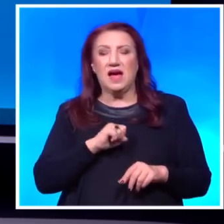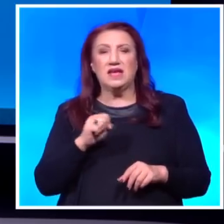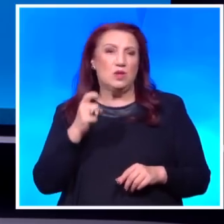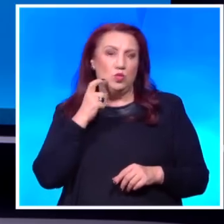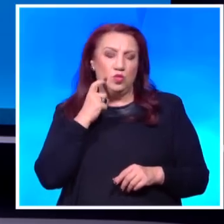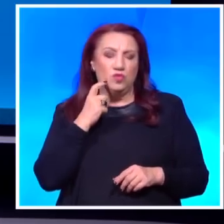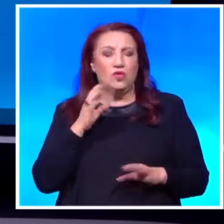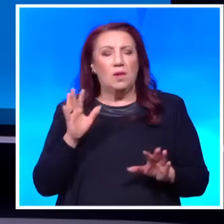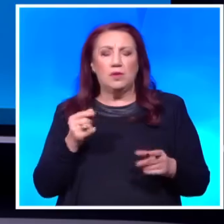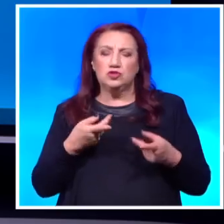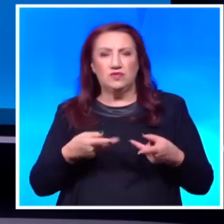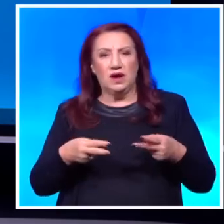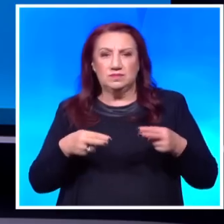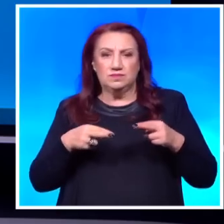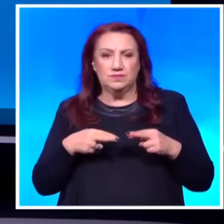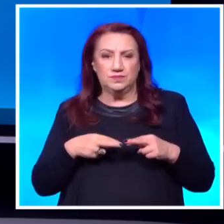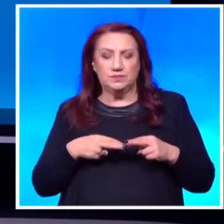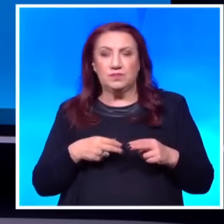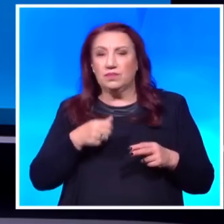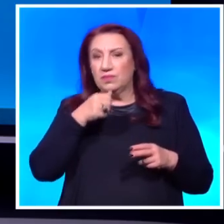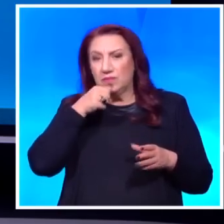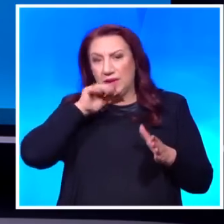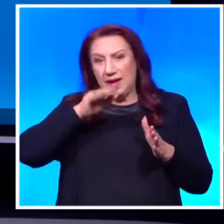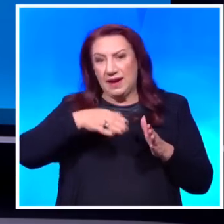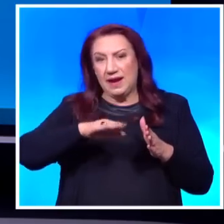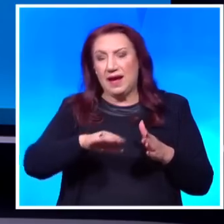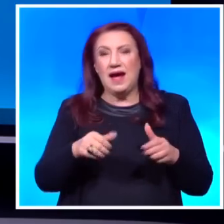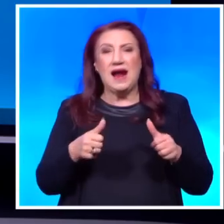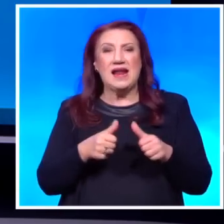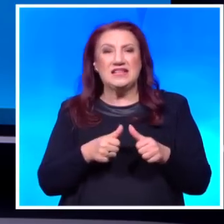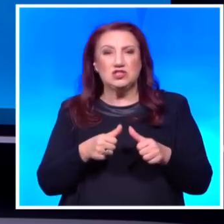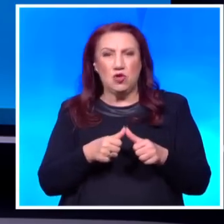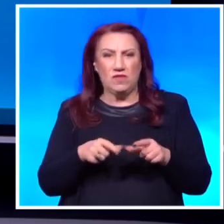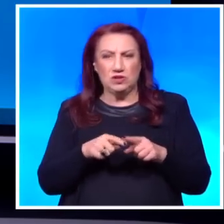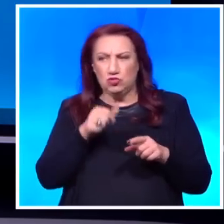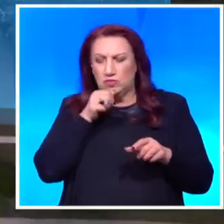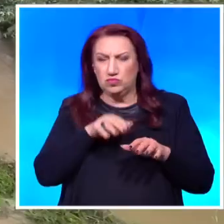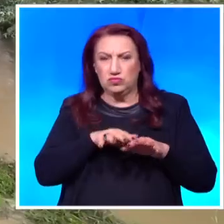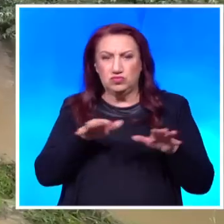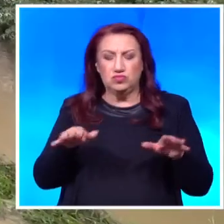води. Нивото на река Лесновска, която вчера застраши Долни Богров, също спада.